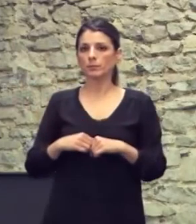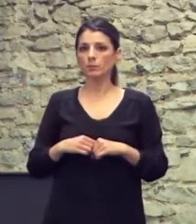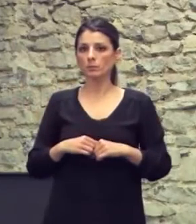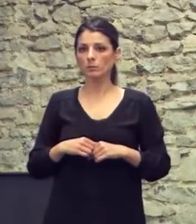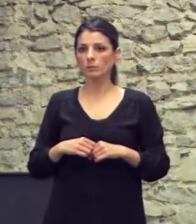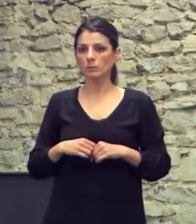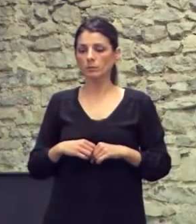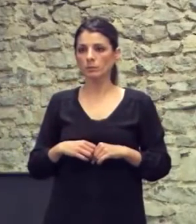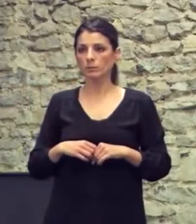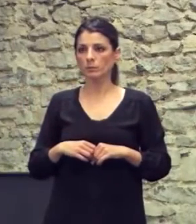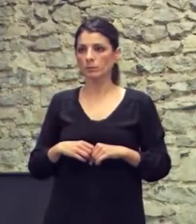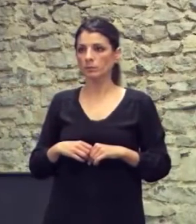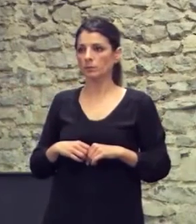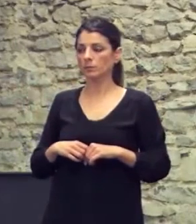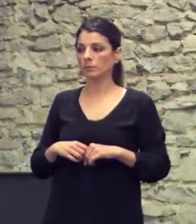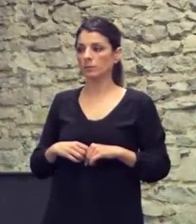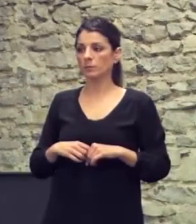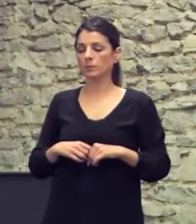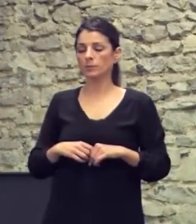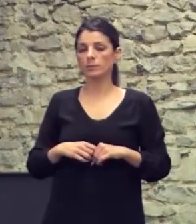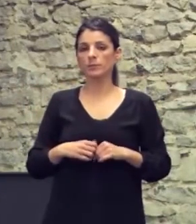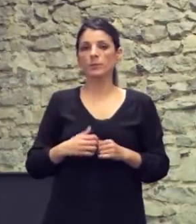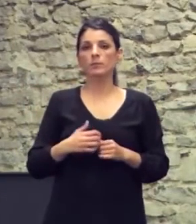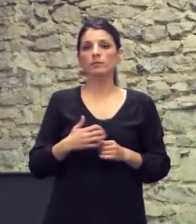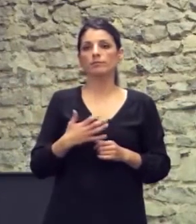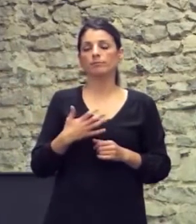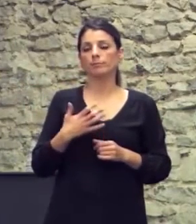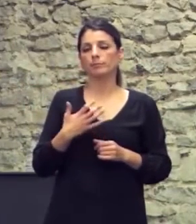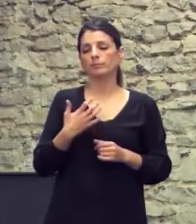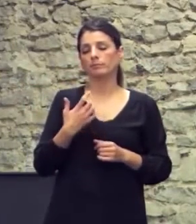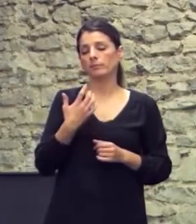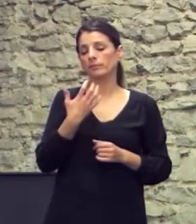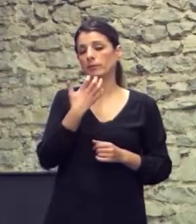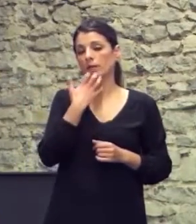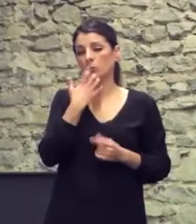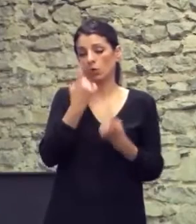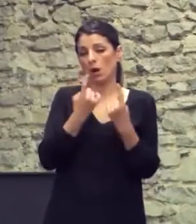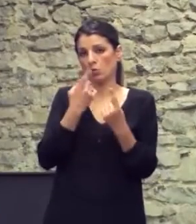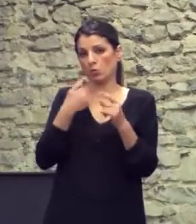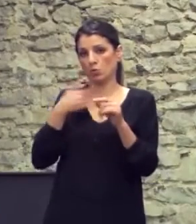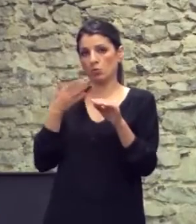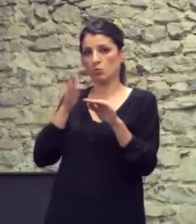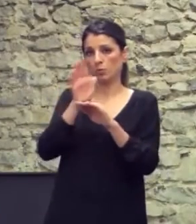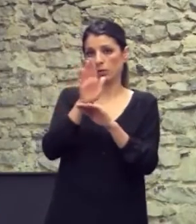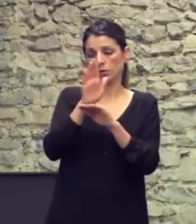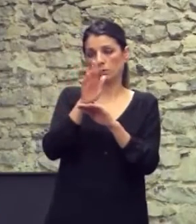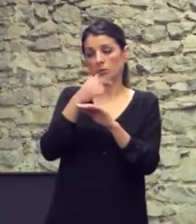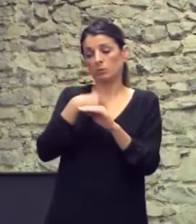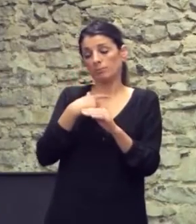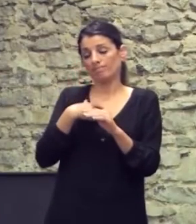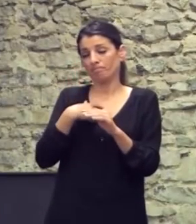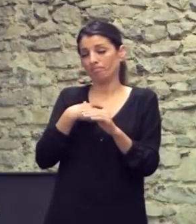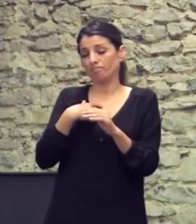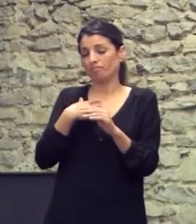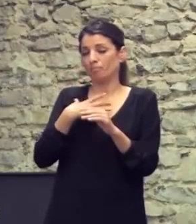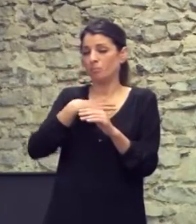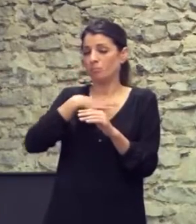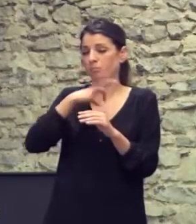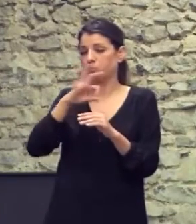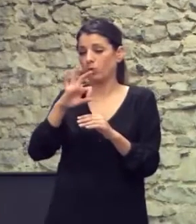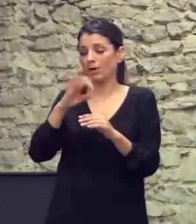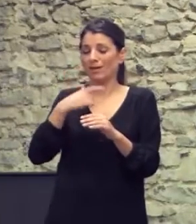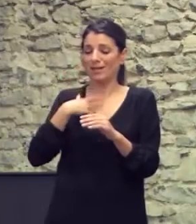Adibide batzu jarriko dituta, hauna naiz eta uste dudan igual sartuko naizela